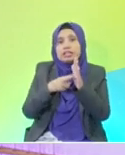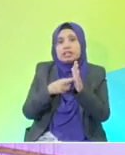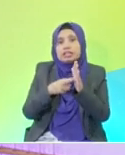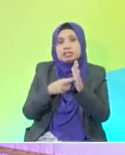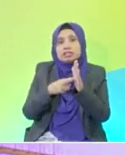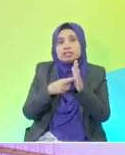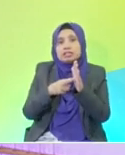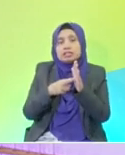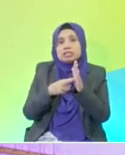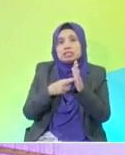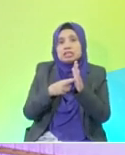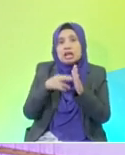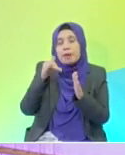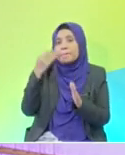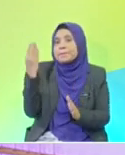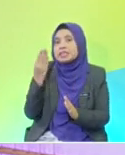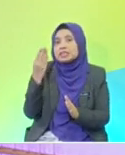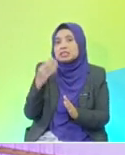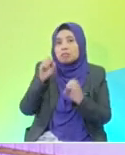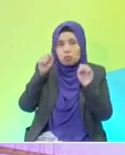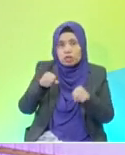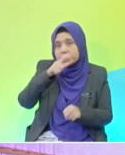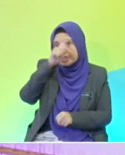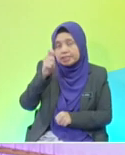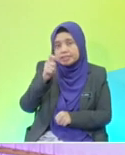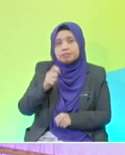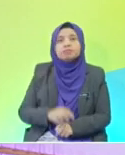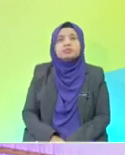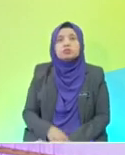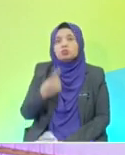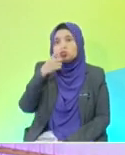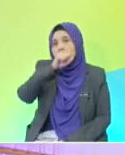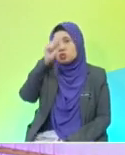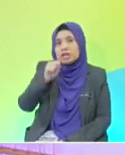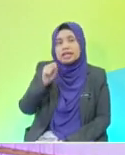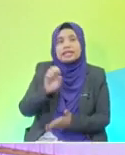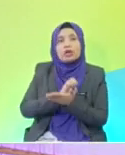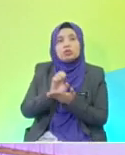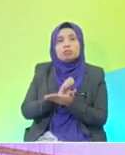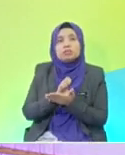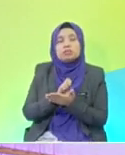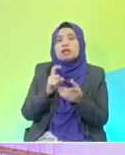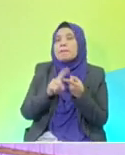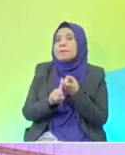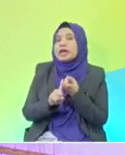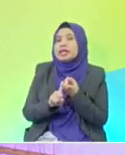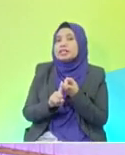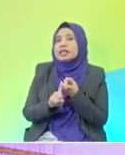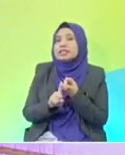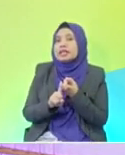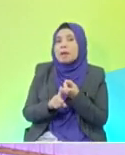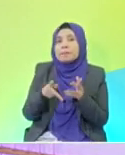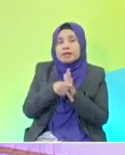teluk yang biasanya boleh ditanya boleh ditafsirkan untuk ekonomi adalah berkaitan dengan teluk